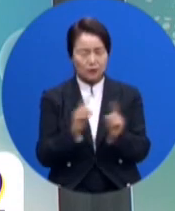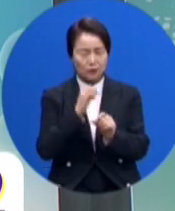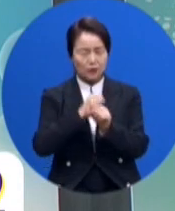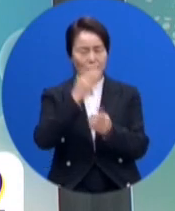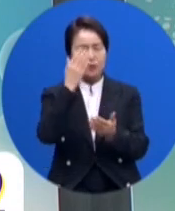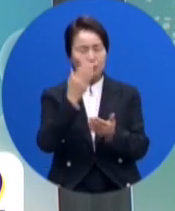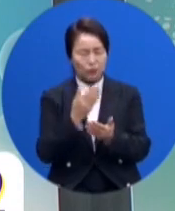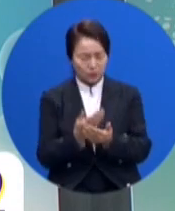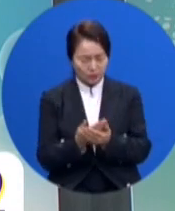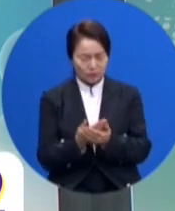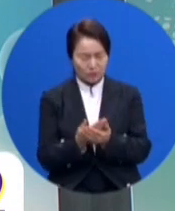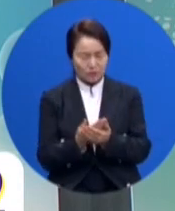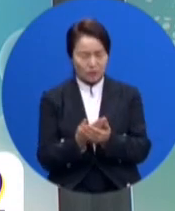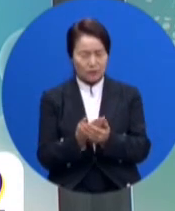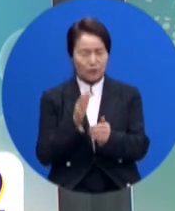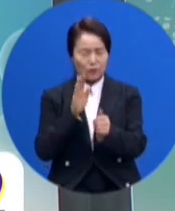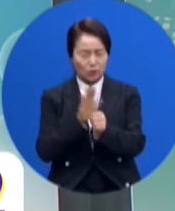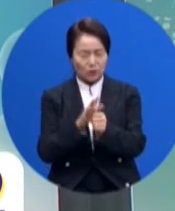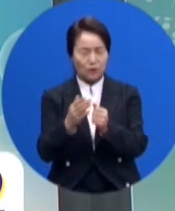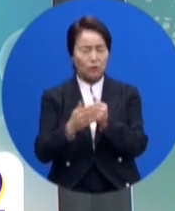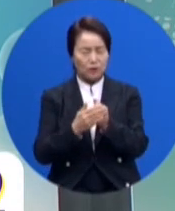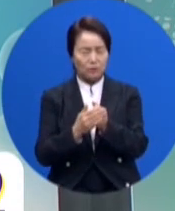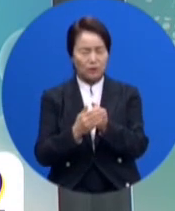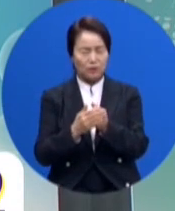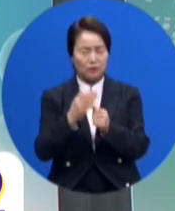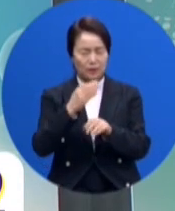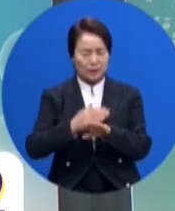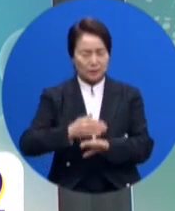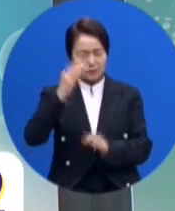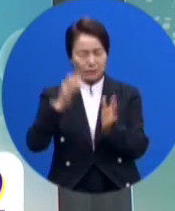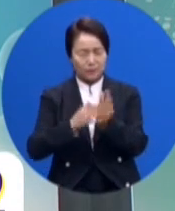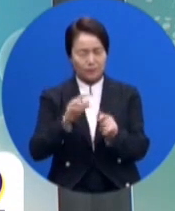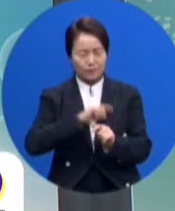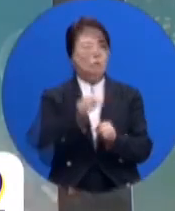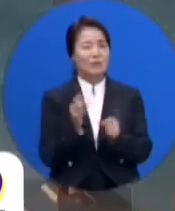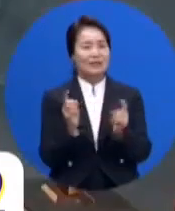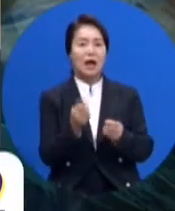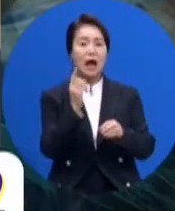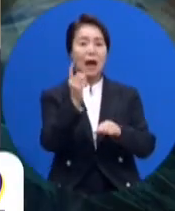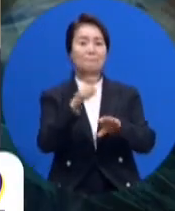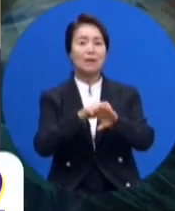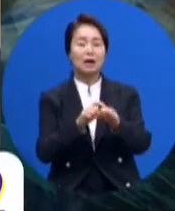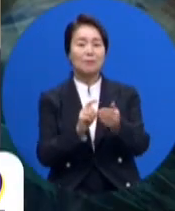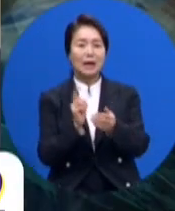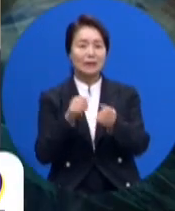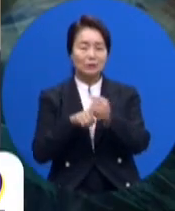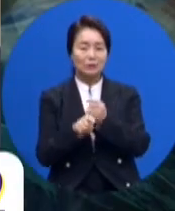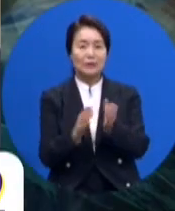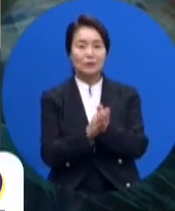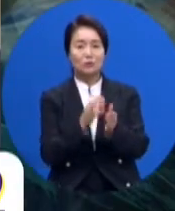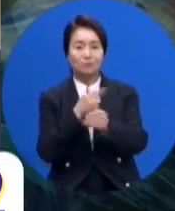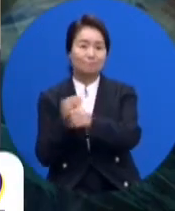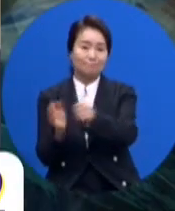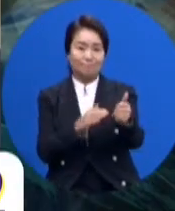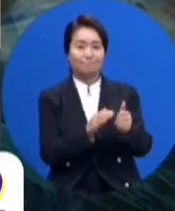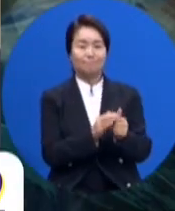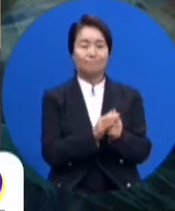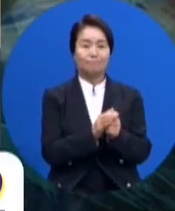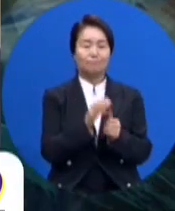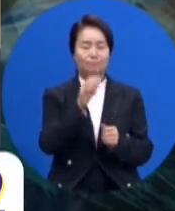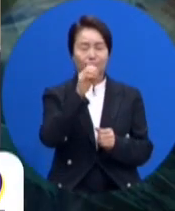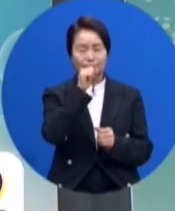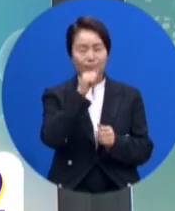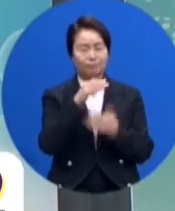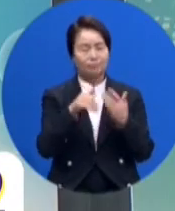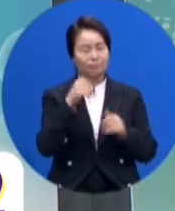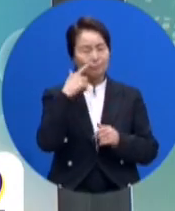올려드려오며 응원하며 예수님의 이름으로 기도합니다. 아멘. 네, 기도하겠습니다. 네, 기도하겠습니다. 좋으신 아버지